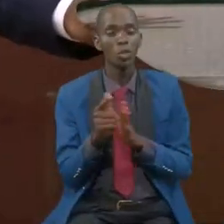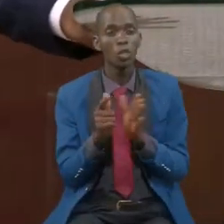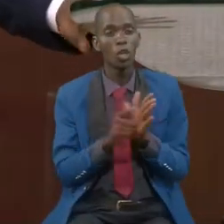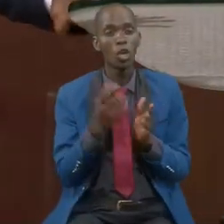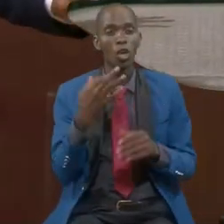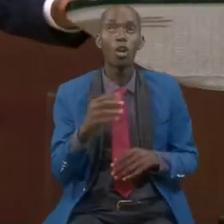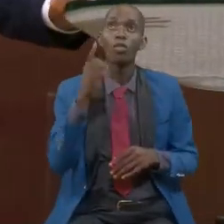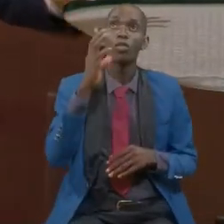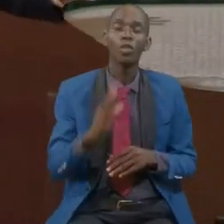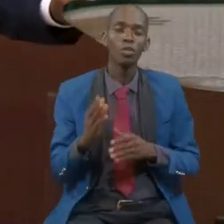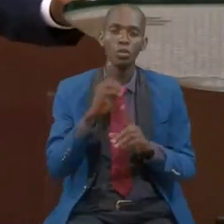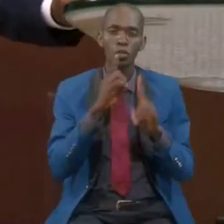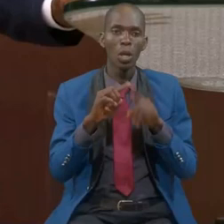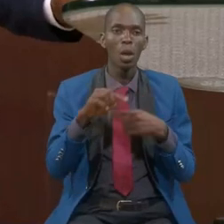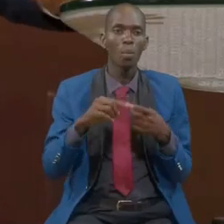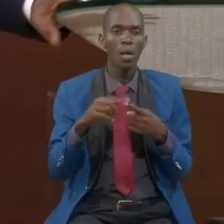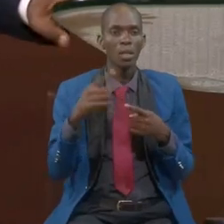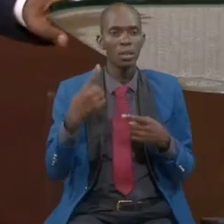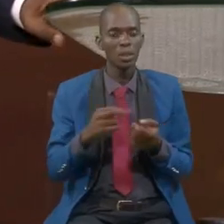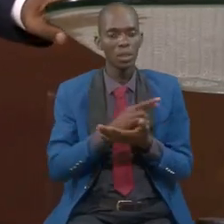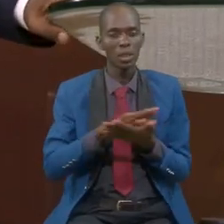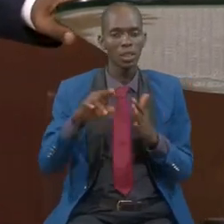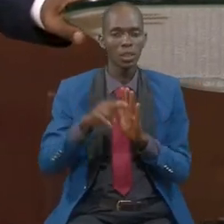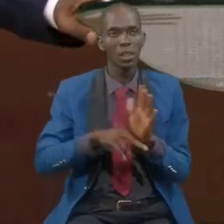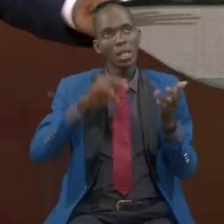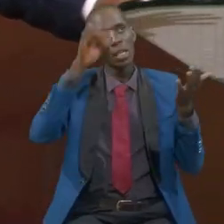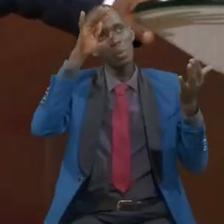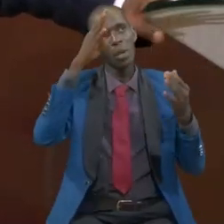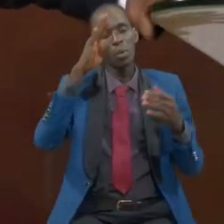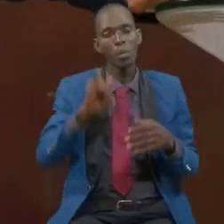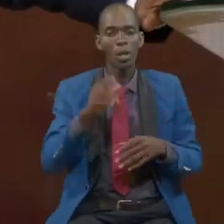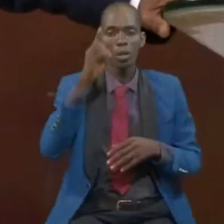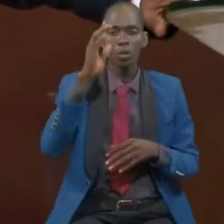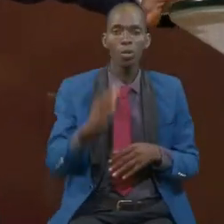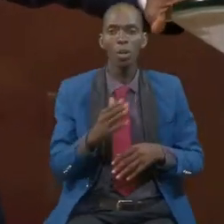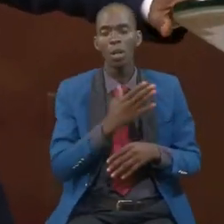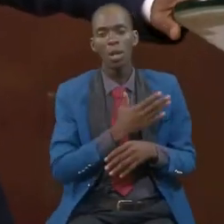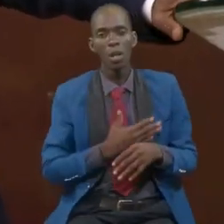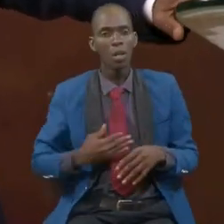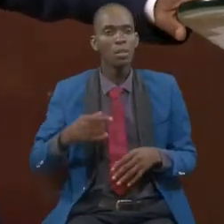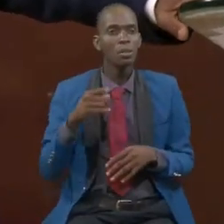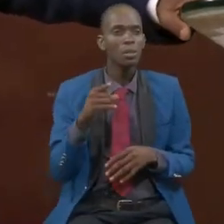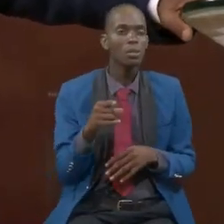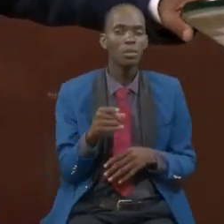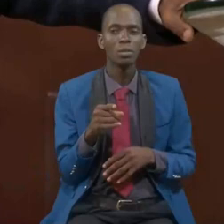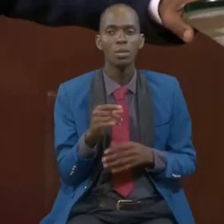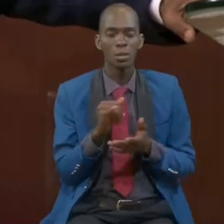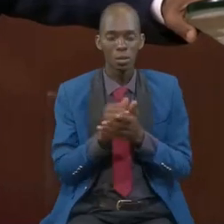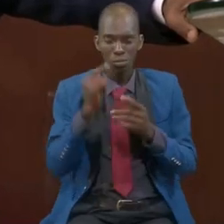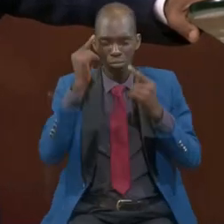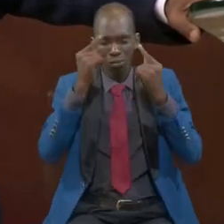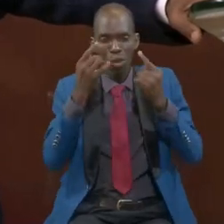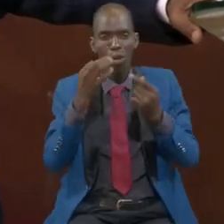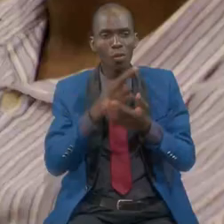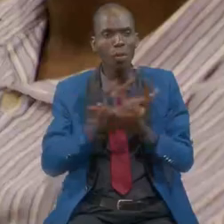Dieu, la justice escomptée, espérée par Dieu, attendue par Dieu. Il a vu sa justice,